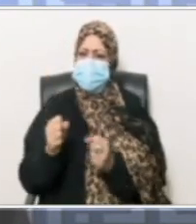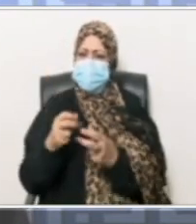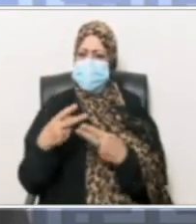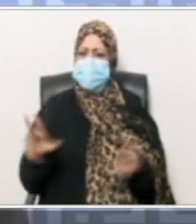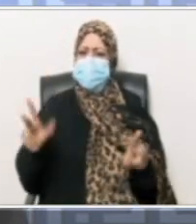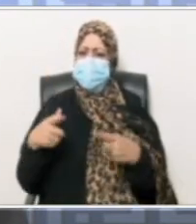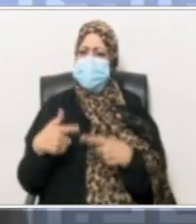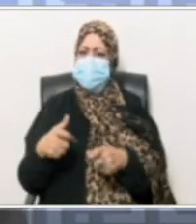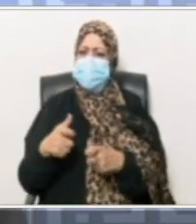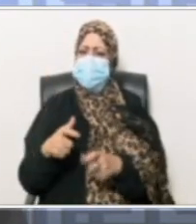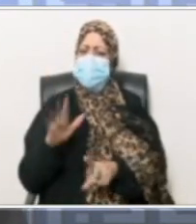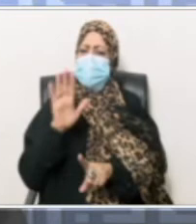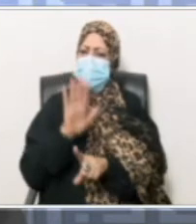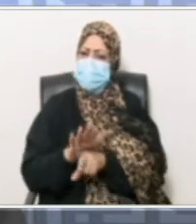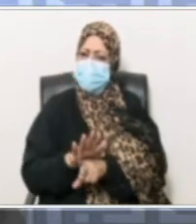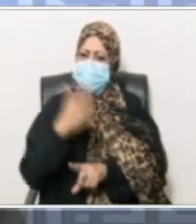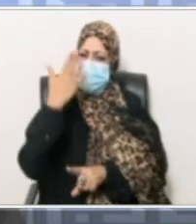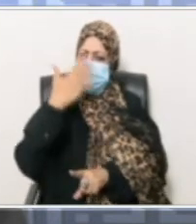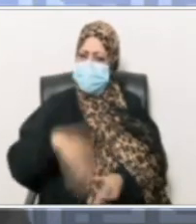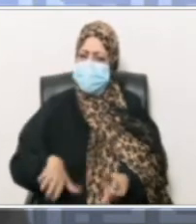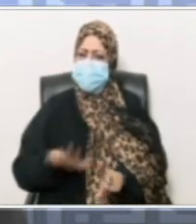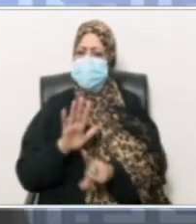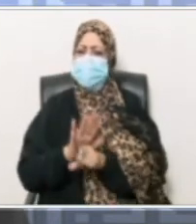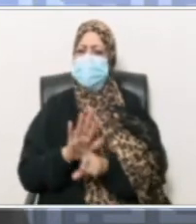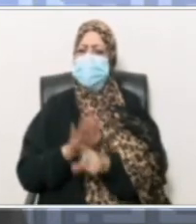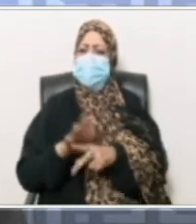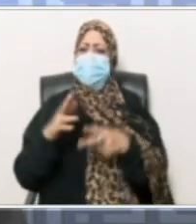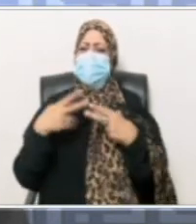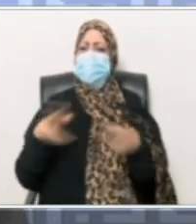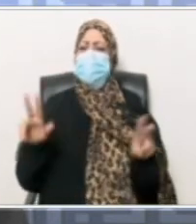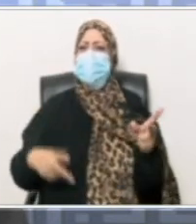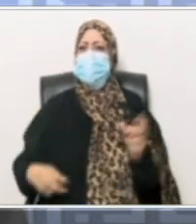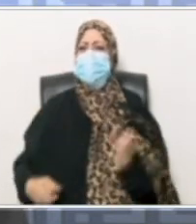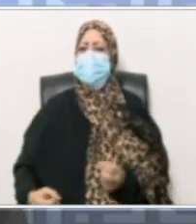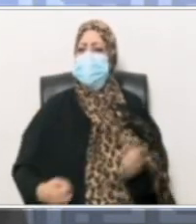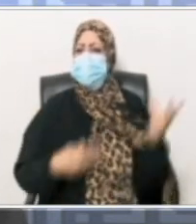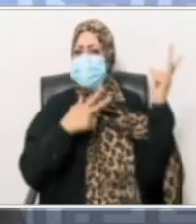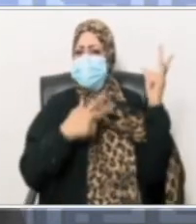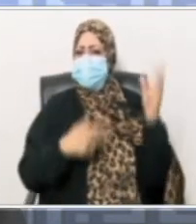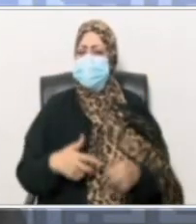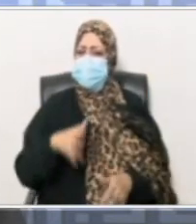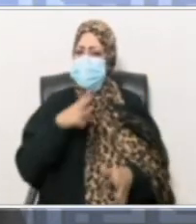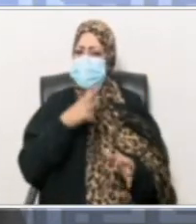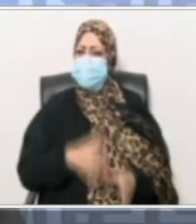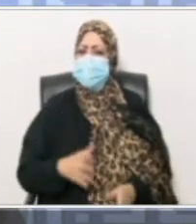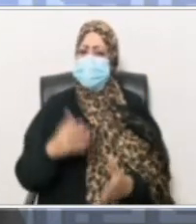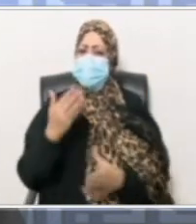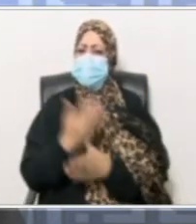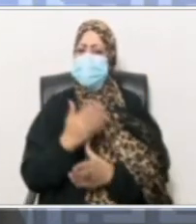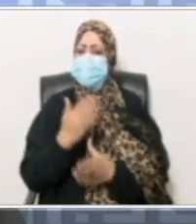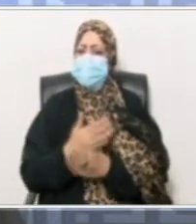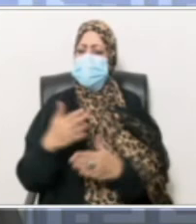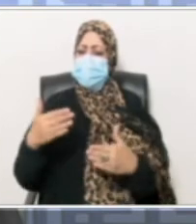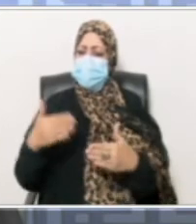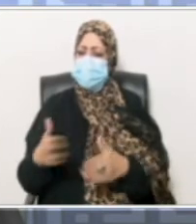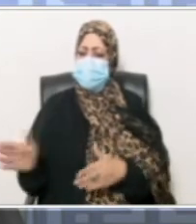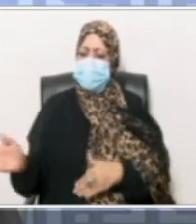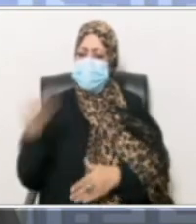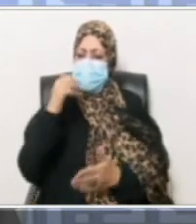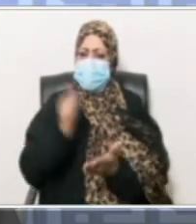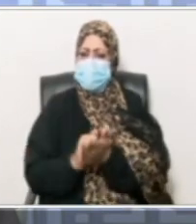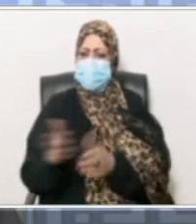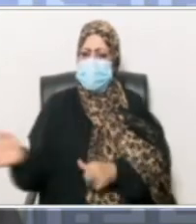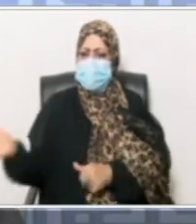وشرع الجهاد والقتال للنبي بسبب الذين أخرجوا من ديارهم، بسبب الإخراج من الدار ومن